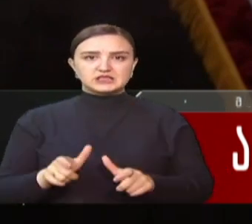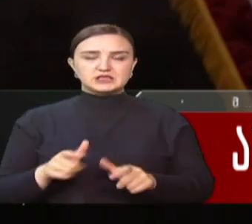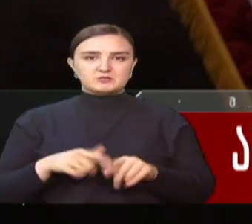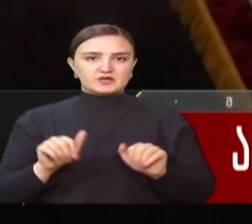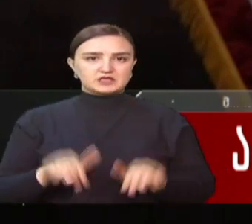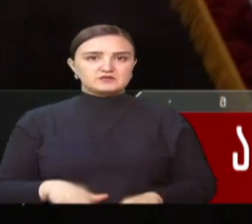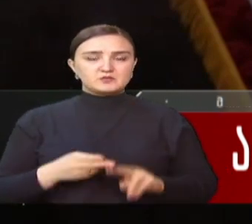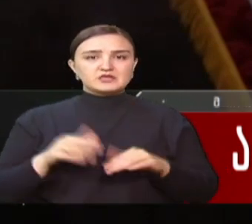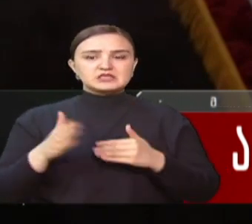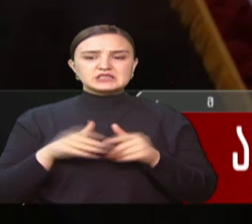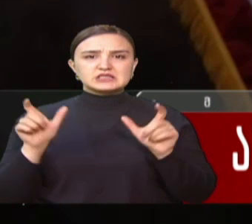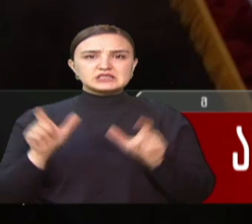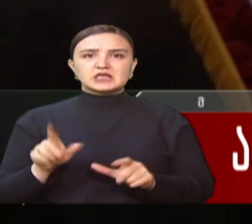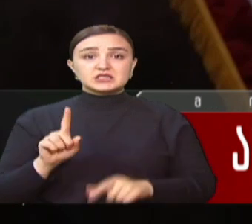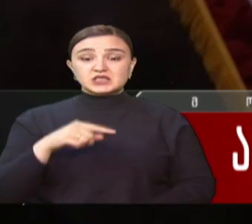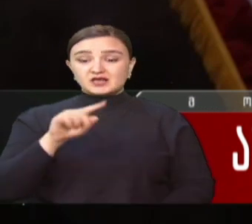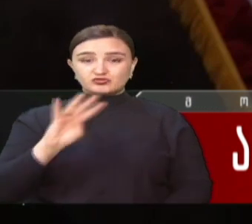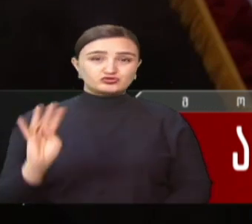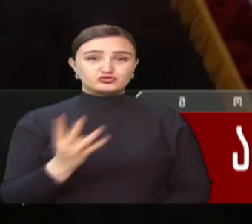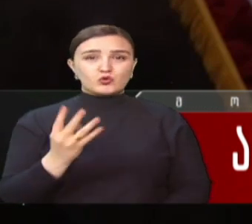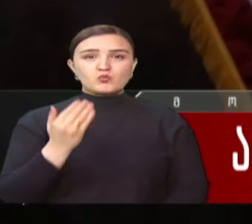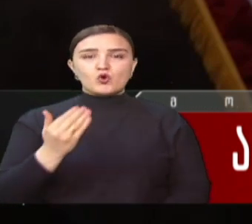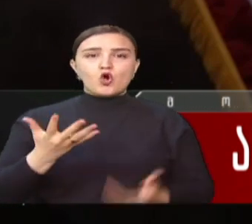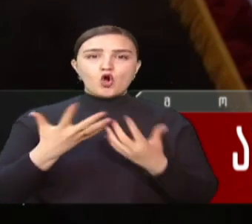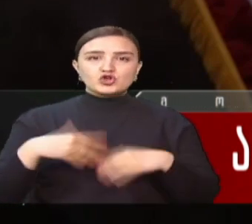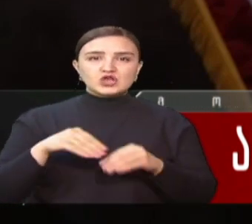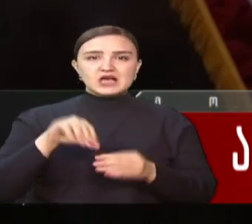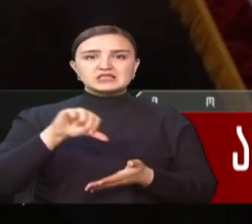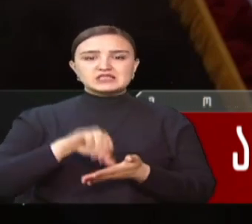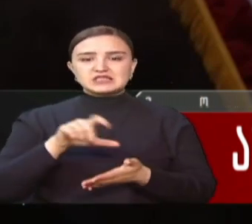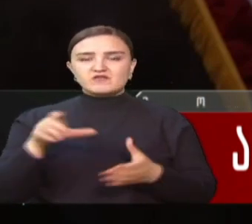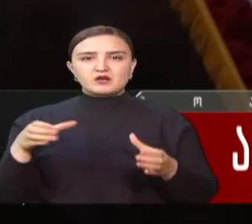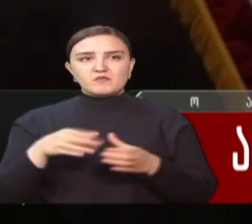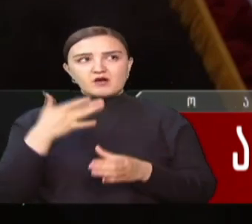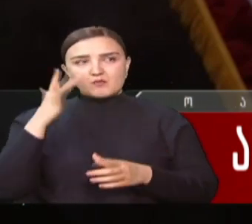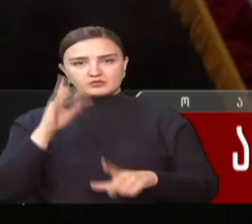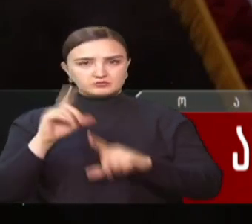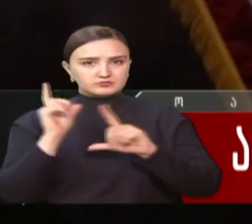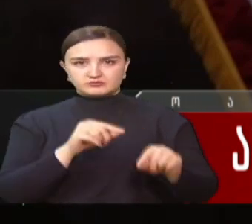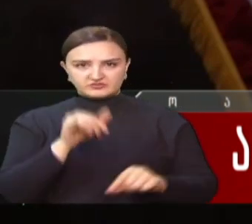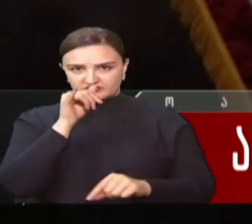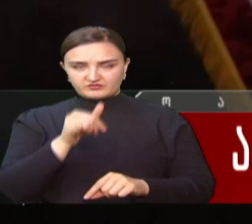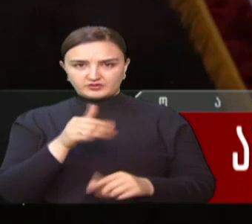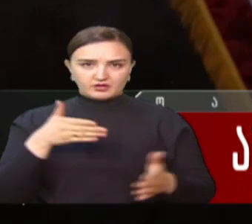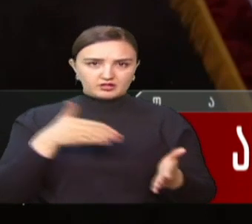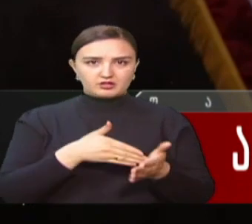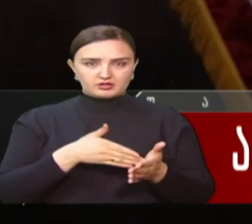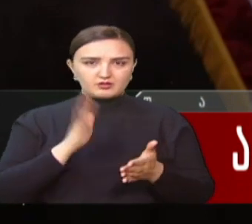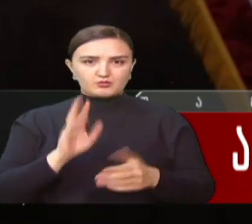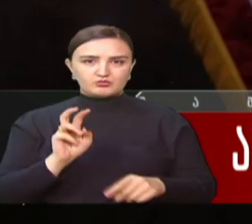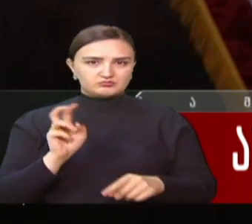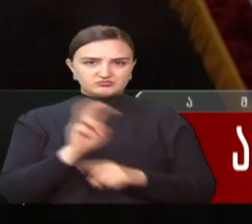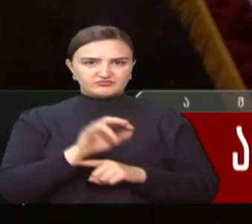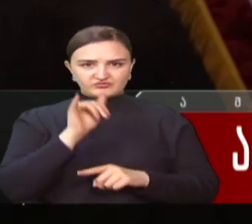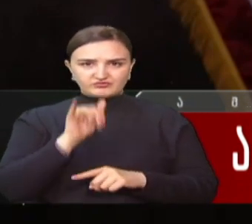საფუძველი. სანქცია ითვალისწინებს აღნიშნული პირებისა და მათი უშუალო ოჯახის წევრების მიმართ ამერიკის შეერთებულ შტატებში შესვლის აკრძალვას. გასულ